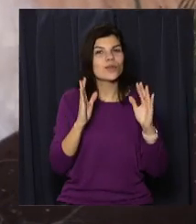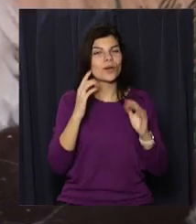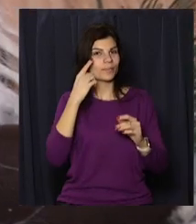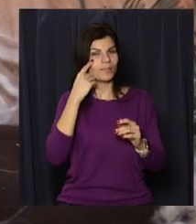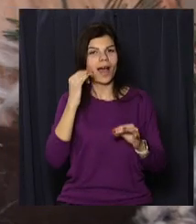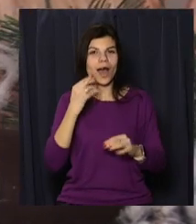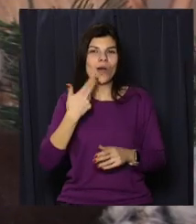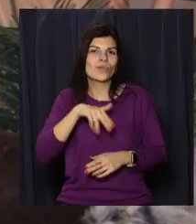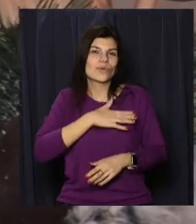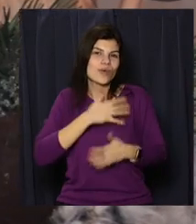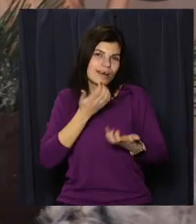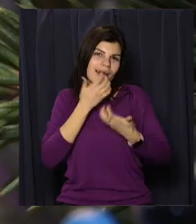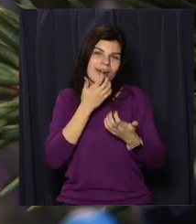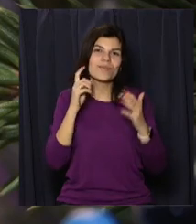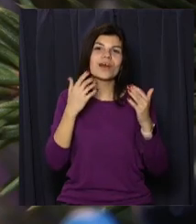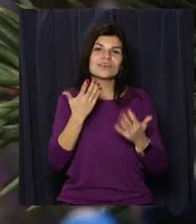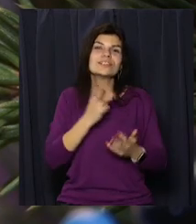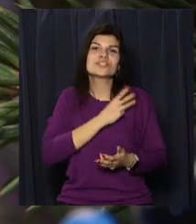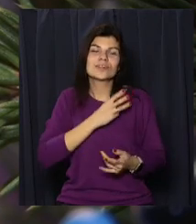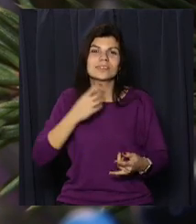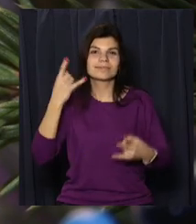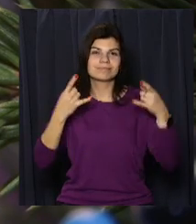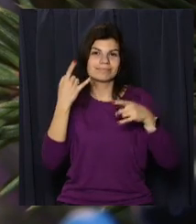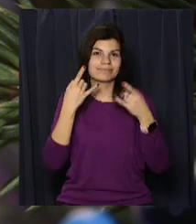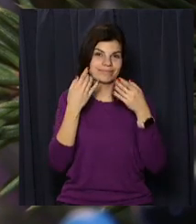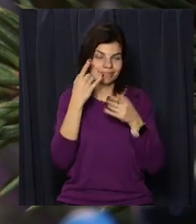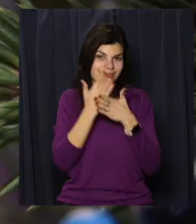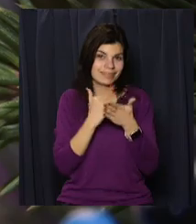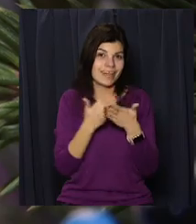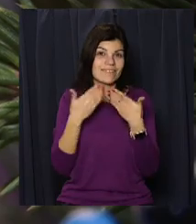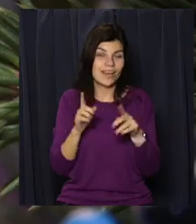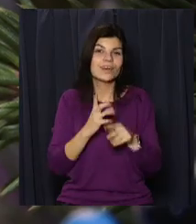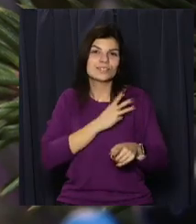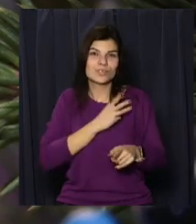душу. Затишних свят вам бажають Вікторія Вахрушина, Сергій Макаров,